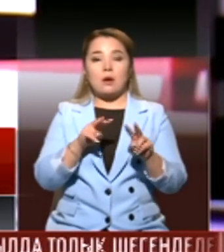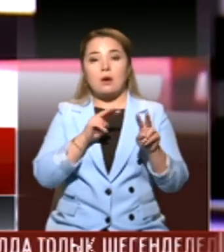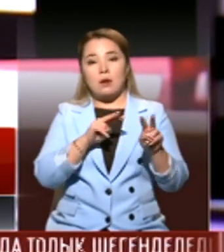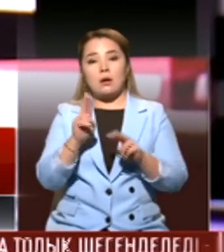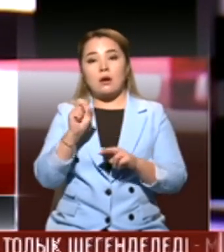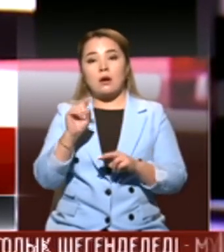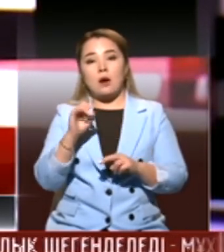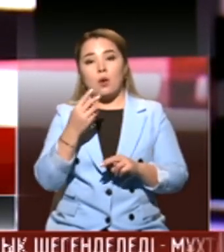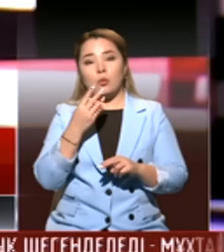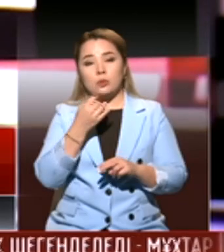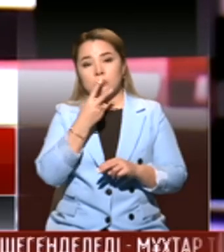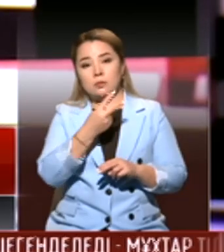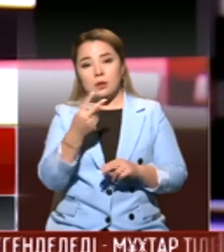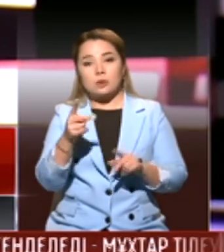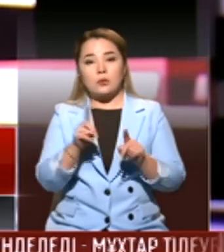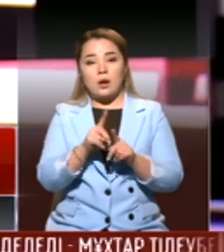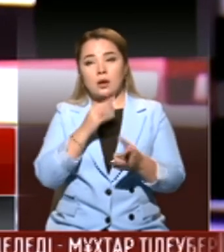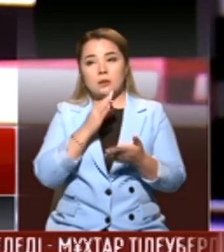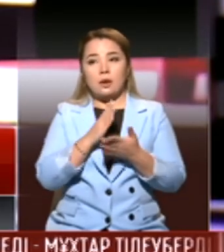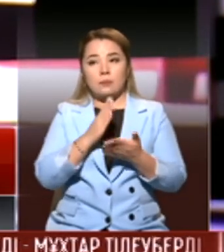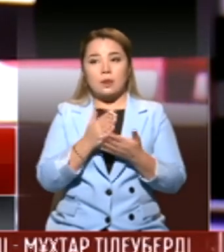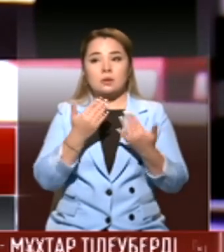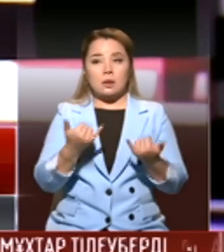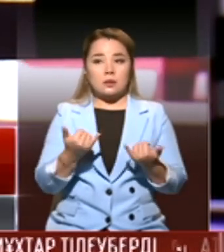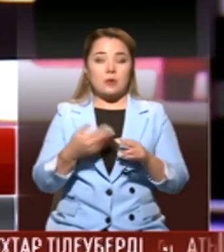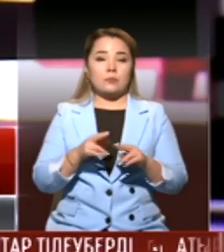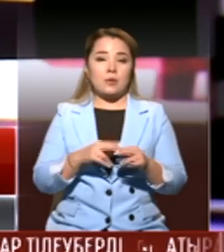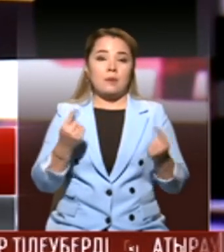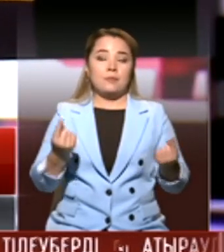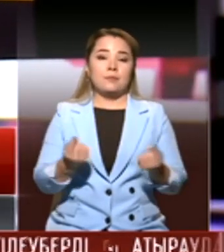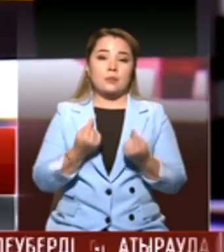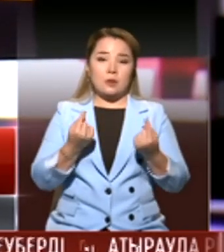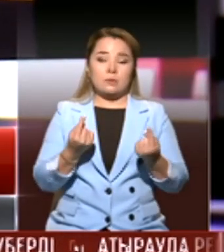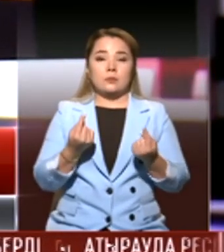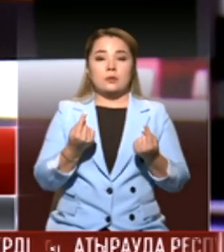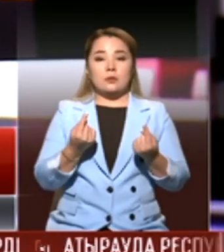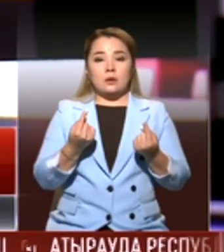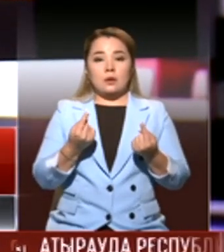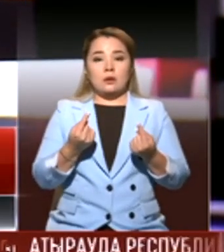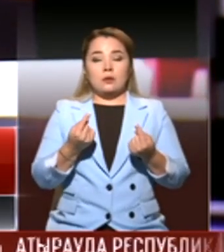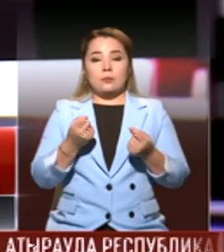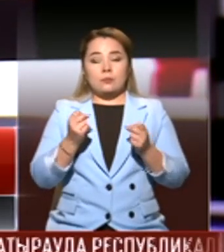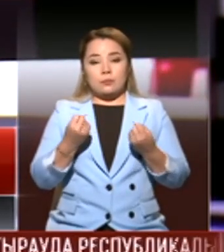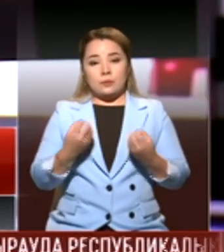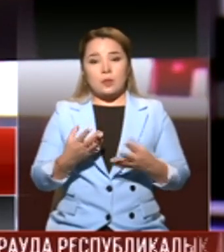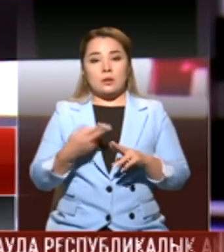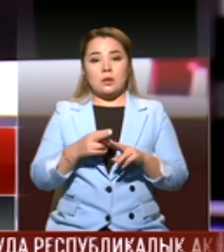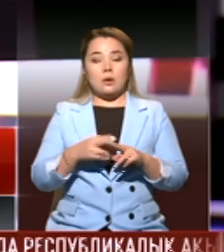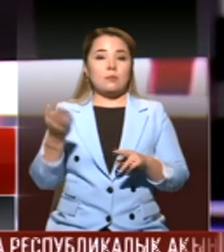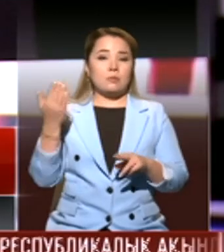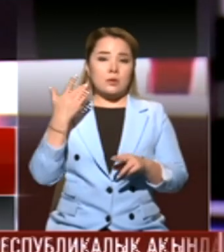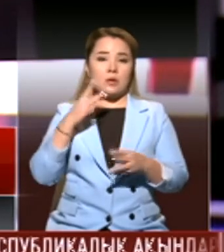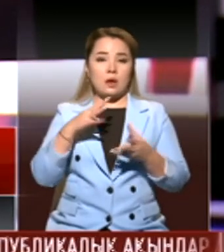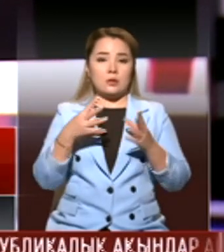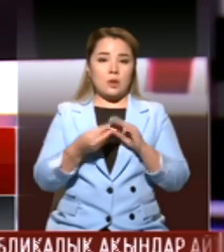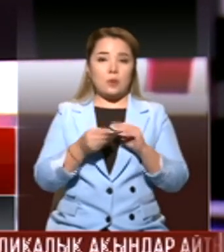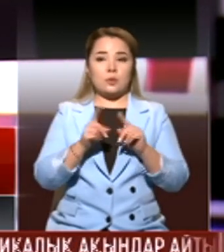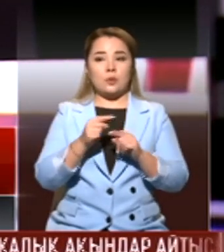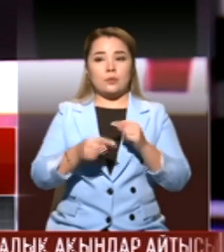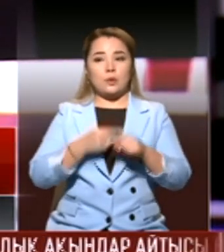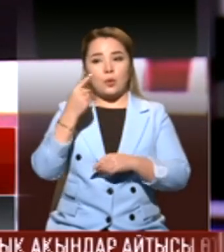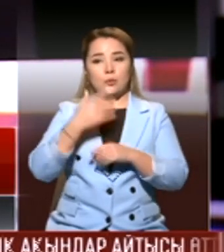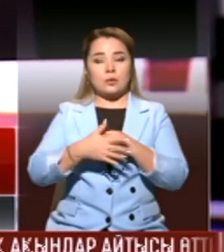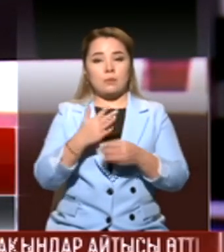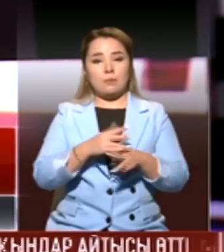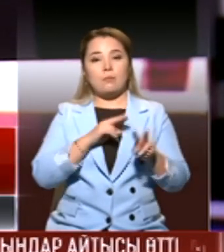деп те аударуға болады. Бірақ енді менің ойымша, енді кәдімгі мына ауыз екі тілде бұрыннан бері қалыптасып қала жатқан түсінік